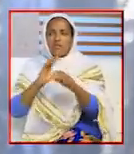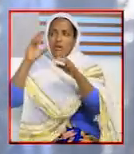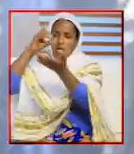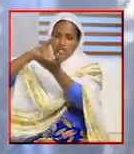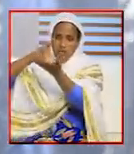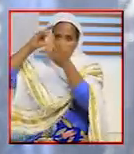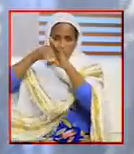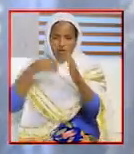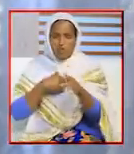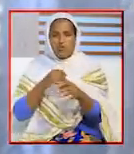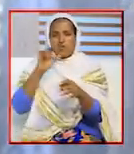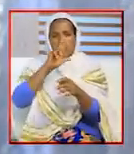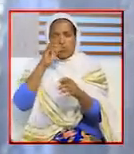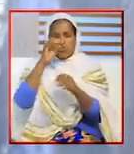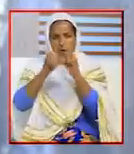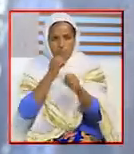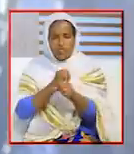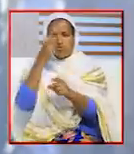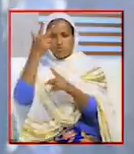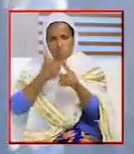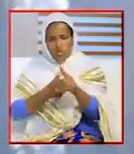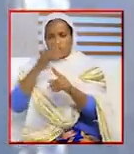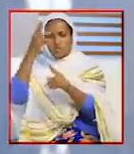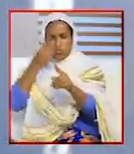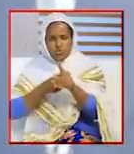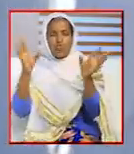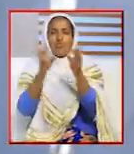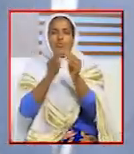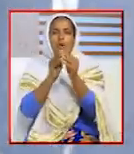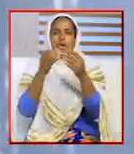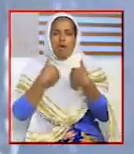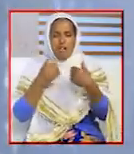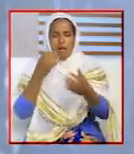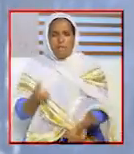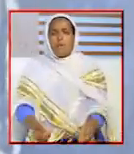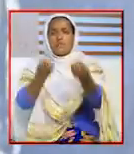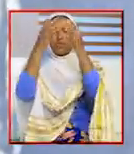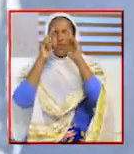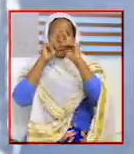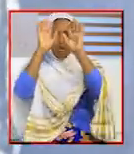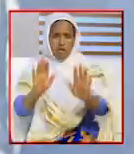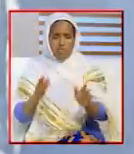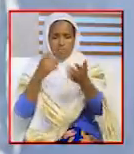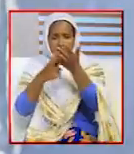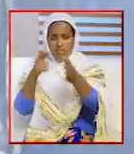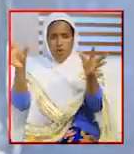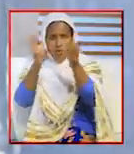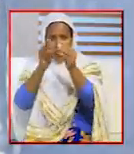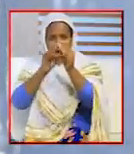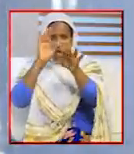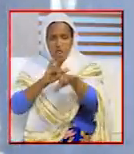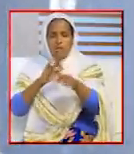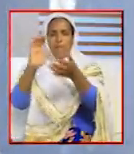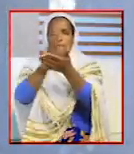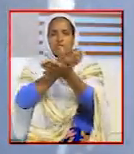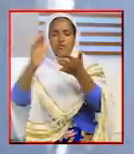በከተማ ያሉት የሩብ ዓመት፣ የሶስት ወር፣ የስድስት ወር ጉባኤ የሚባሉ አሉ። በአብዛኛው በሚገርማችሁ ሁኔታ እነዛ ጉባኤዎች